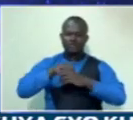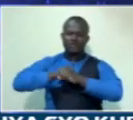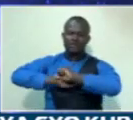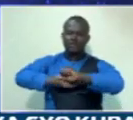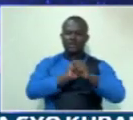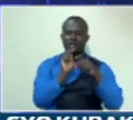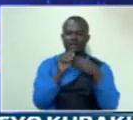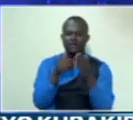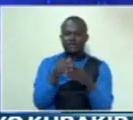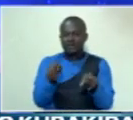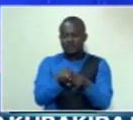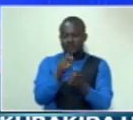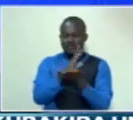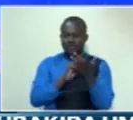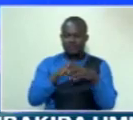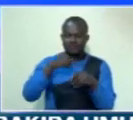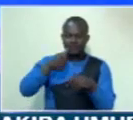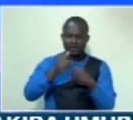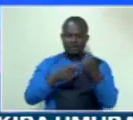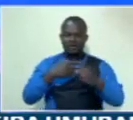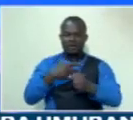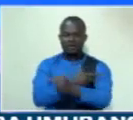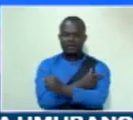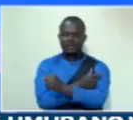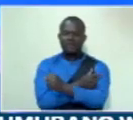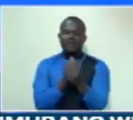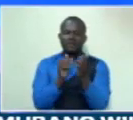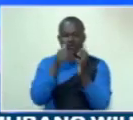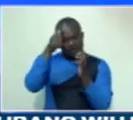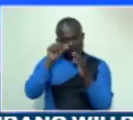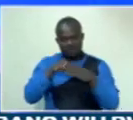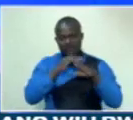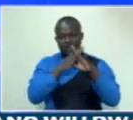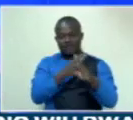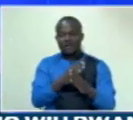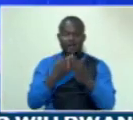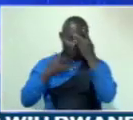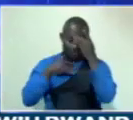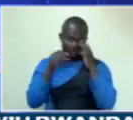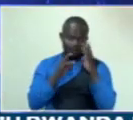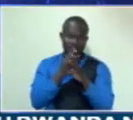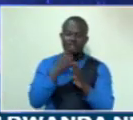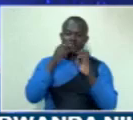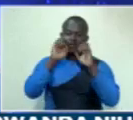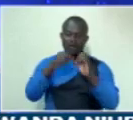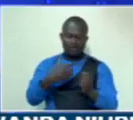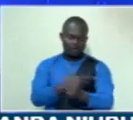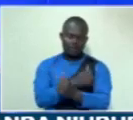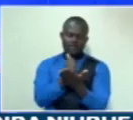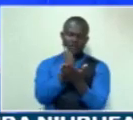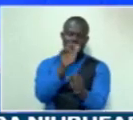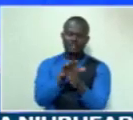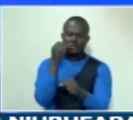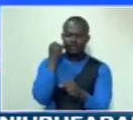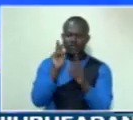abaturage nubwo bamwe muri bo bamaze gukingirwa. Hagati aho kandi abahanga mu kurwanya ibyorezo ku isi bemeza ko inkingo zirushaho kugira umumaro